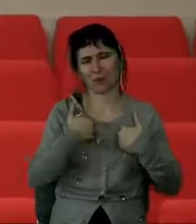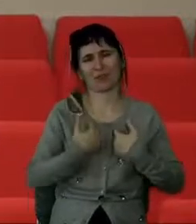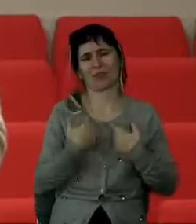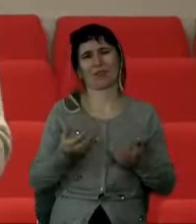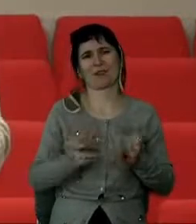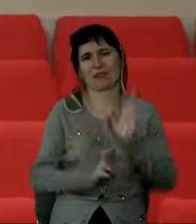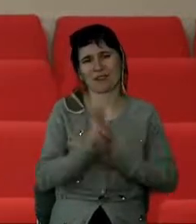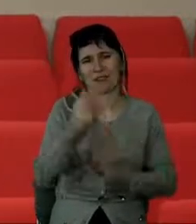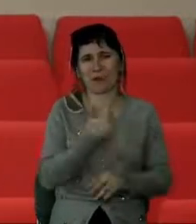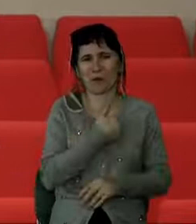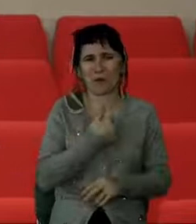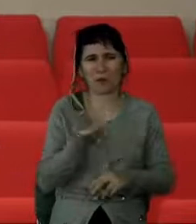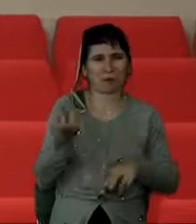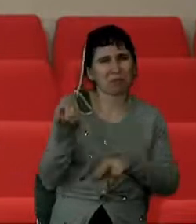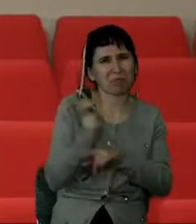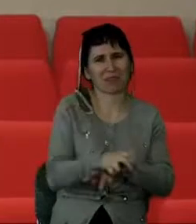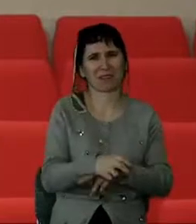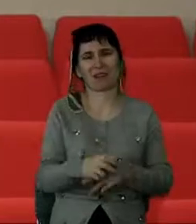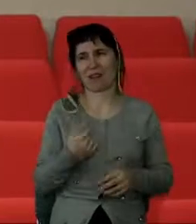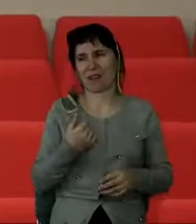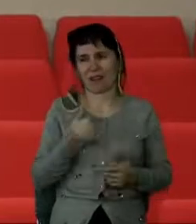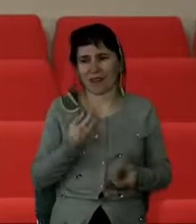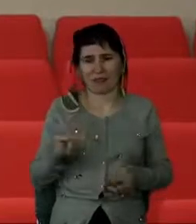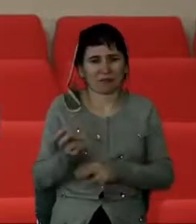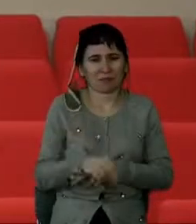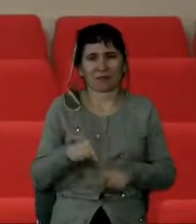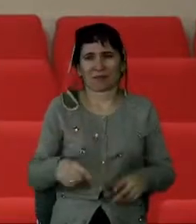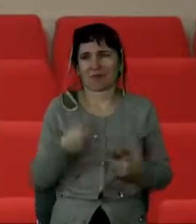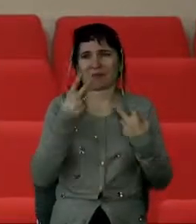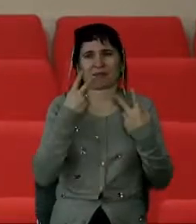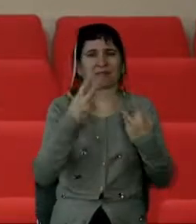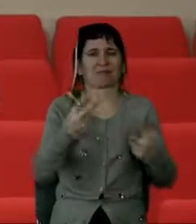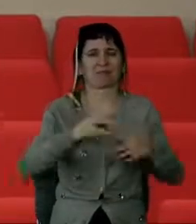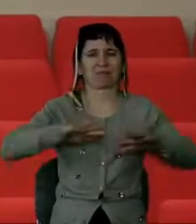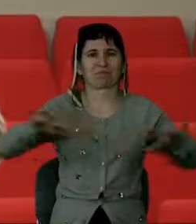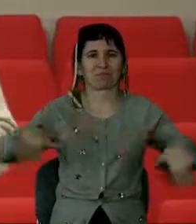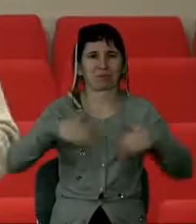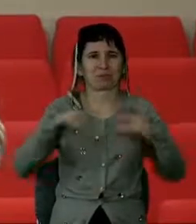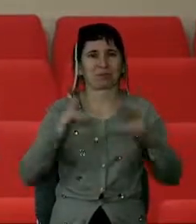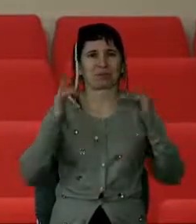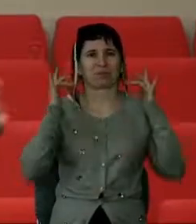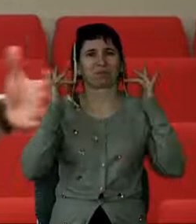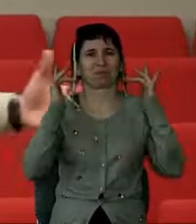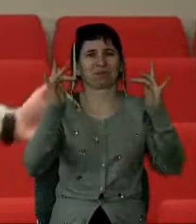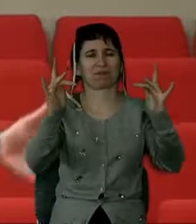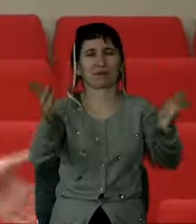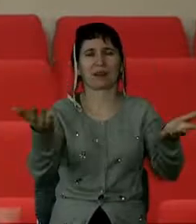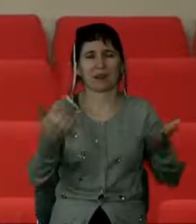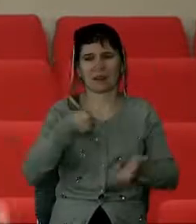коли ти приходиш, да, пустий зал, відразу так уявляється, що ти виходиш на проповідь, і за